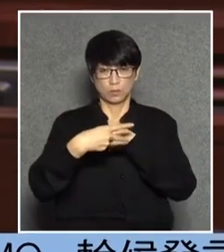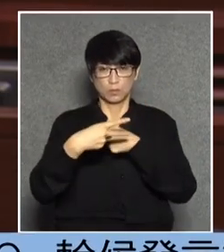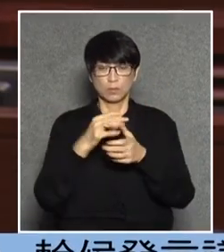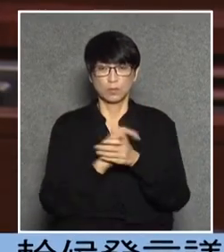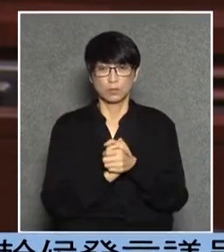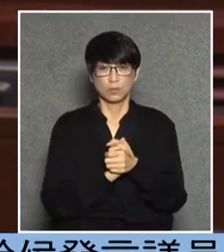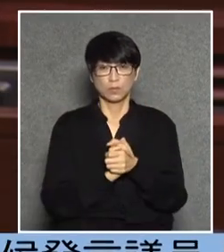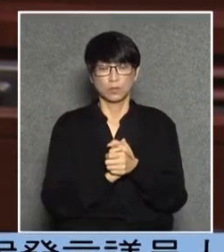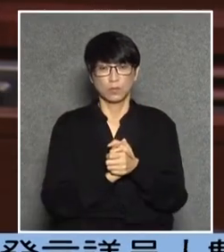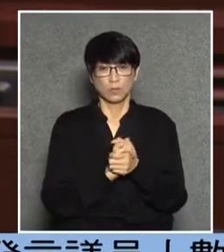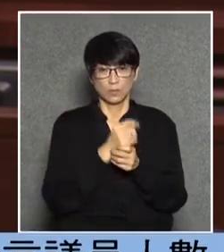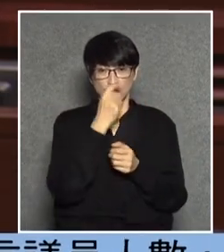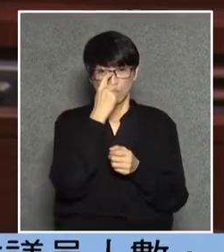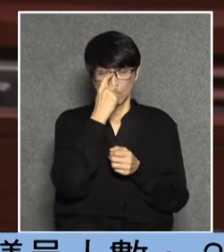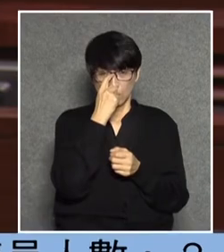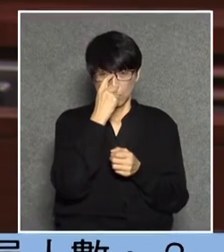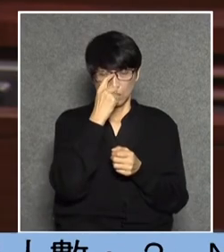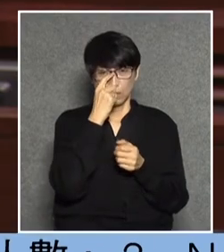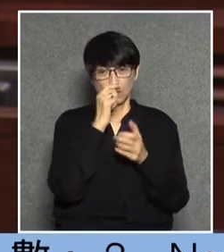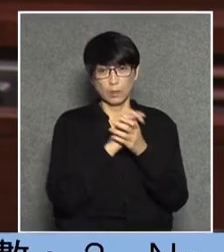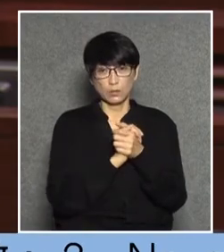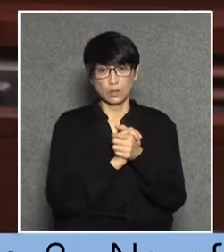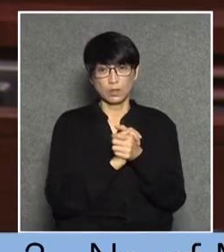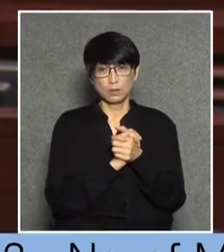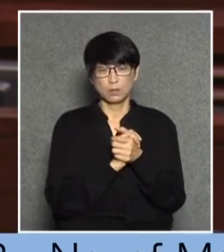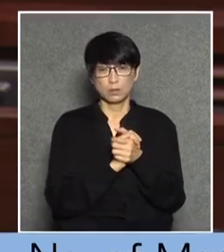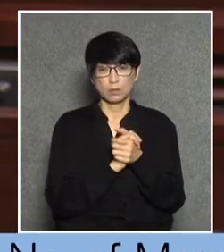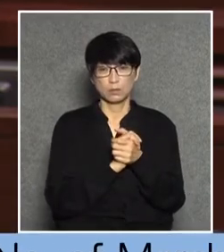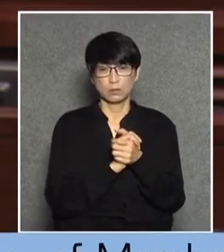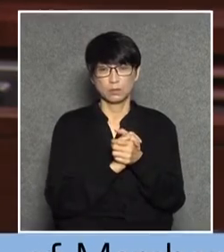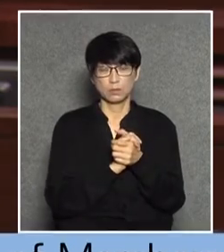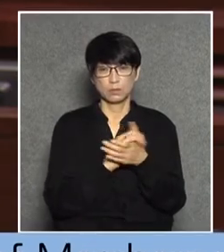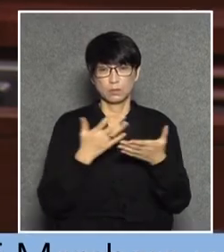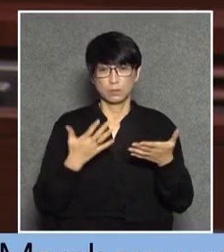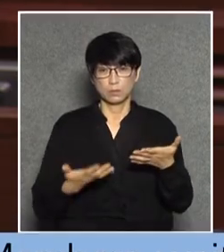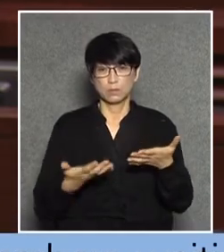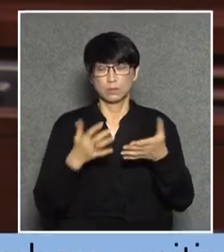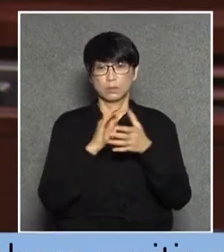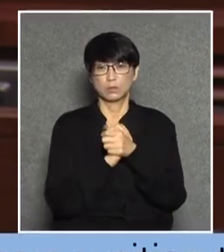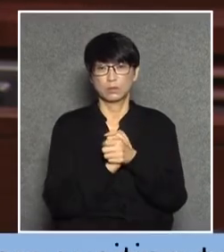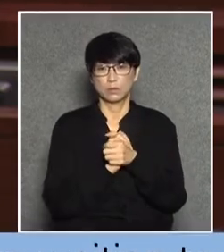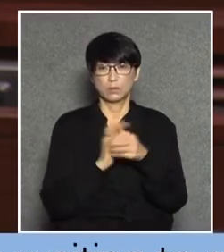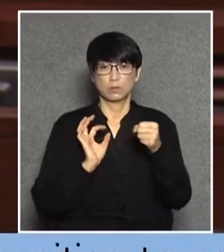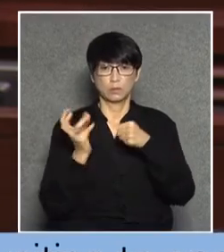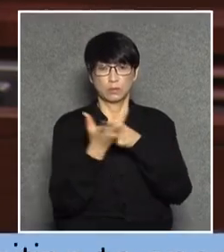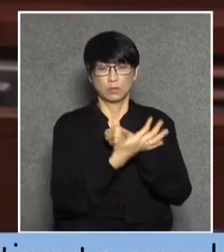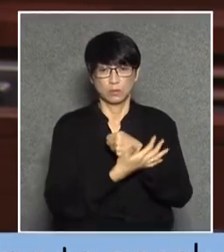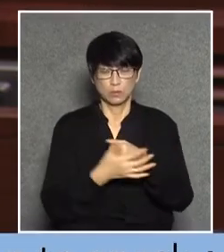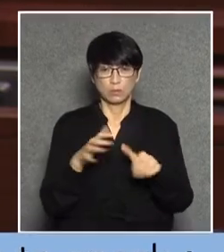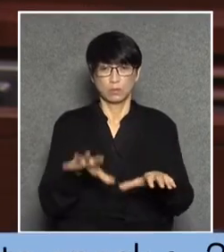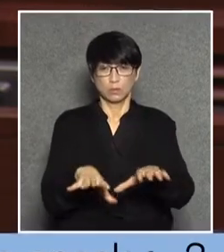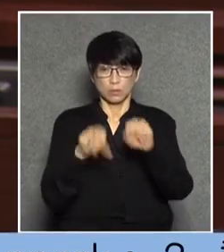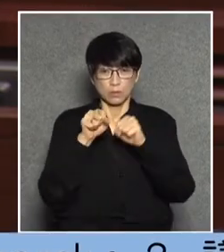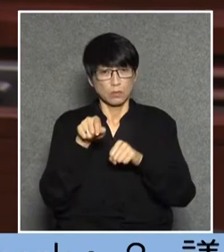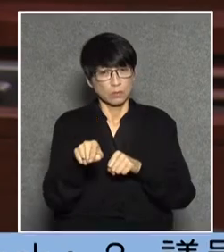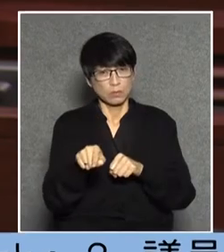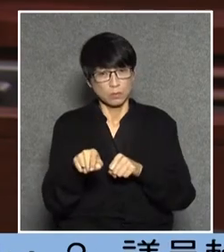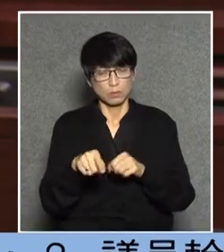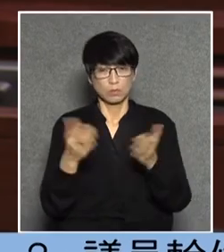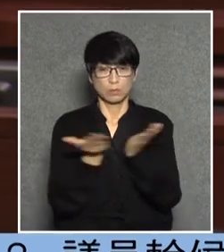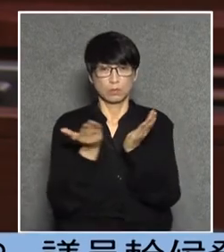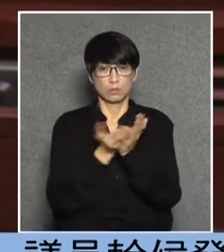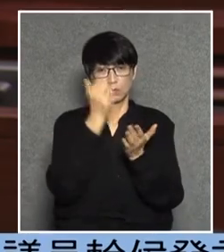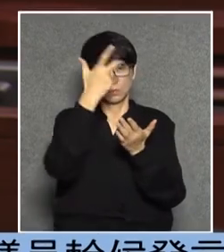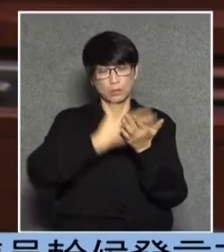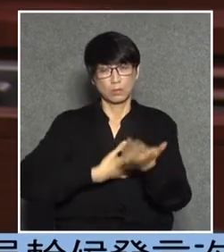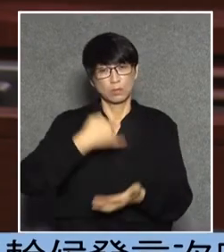第二最快經濟增長跌到而家要呢個歐盟救濟。證明呢啲咁嘅政策唔得噶